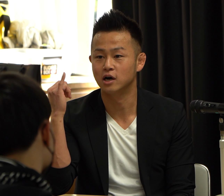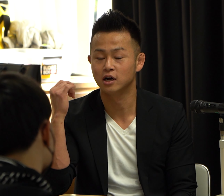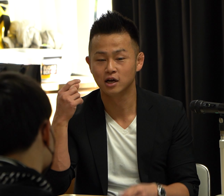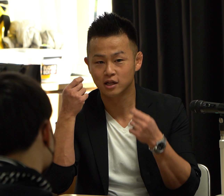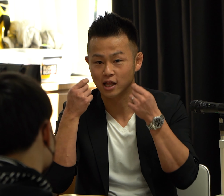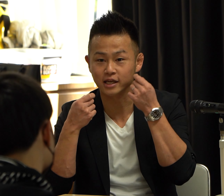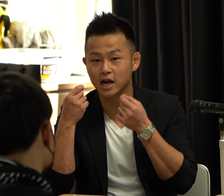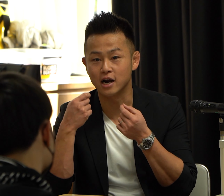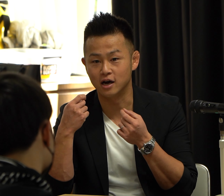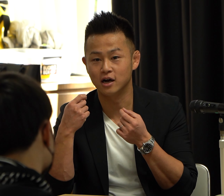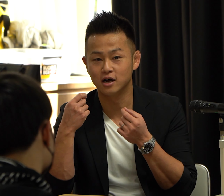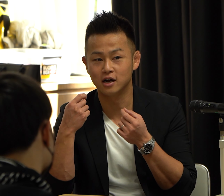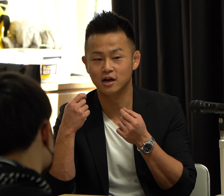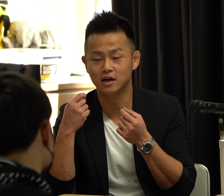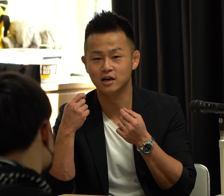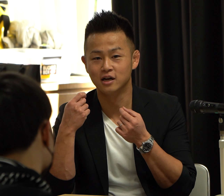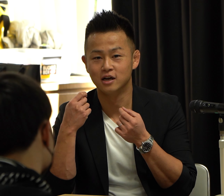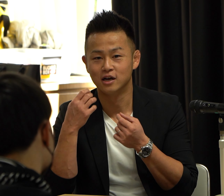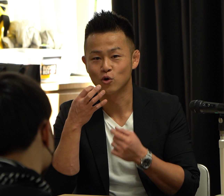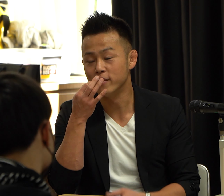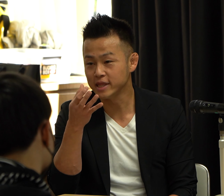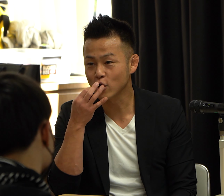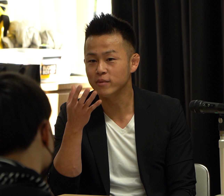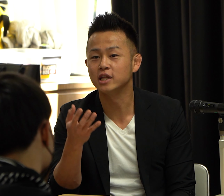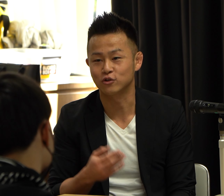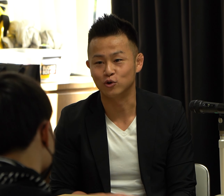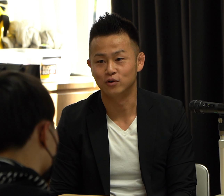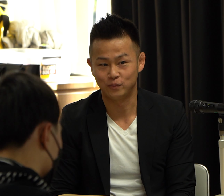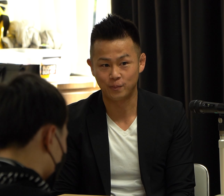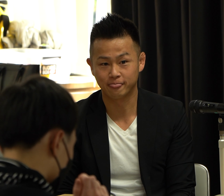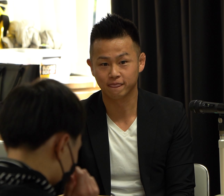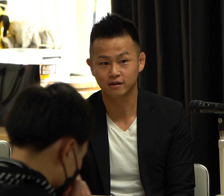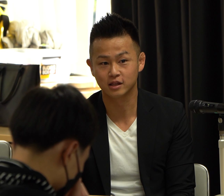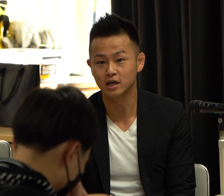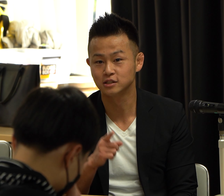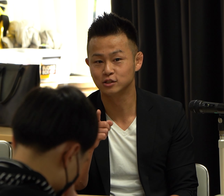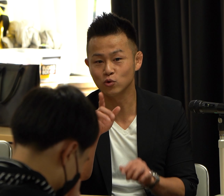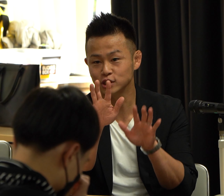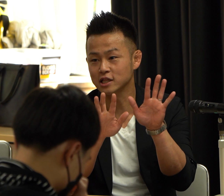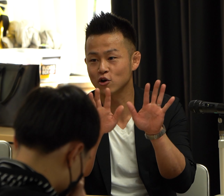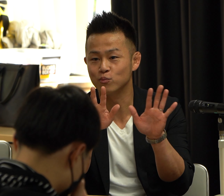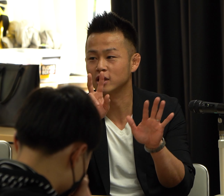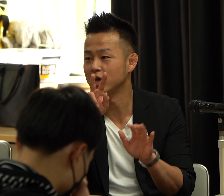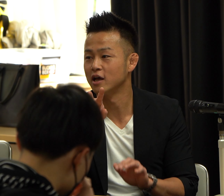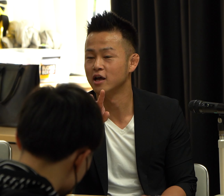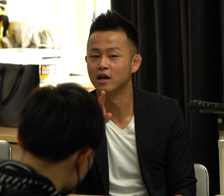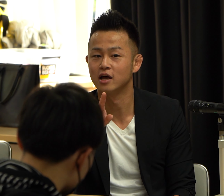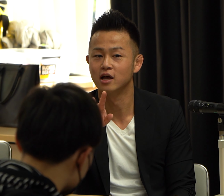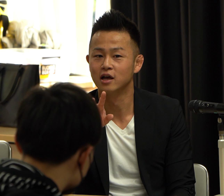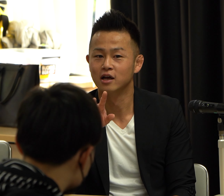は泣きながら、ごめんね、ごめんねと。で、その姿を